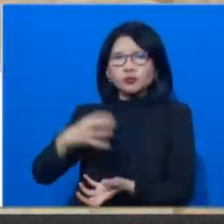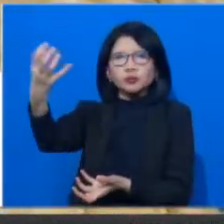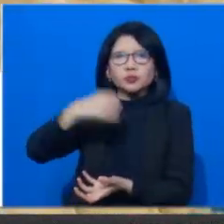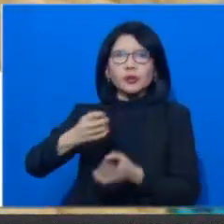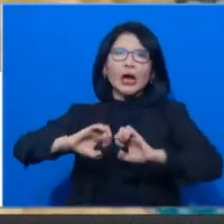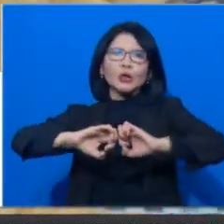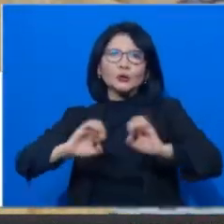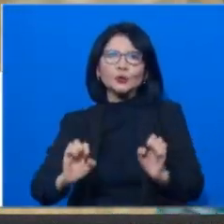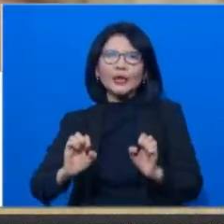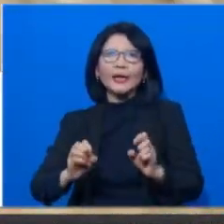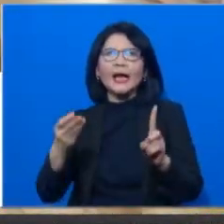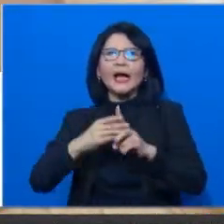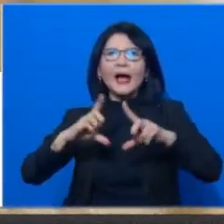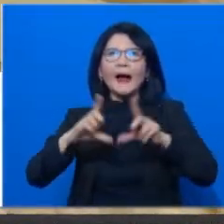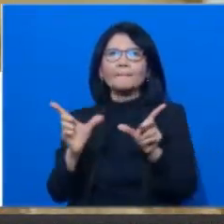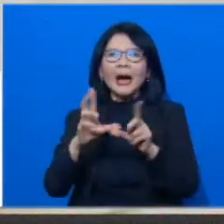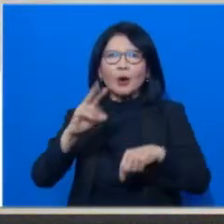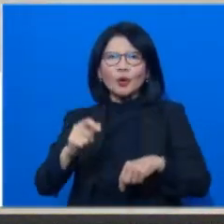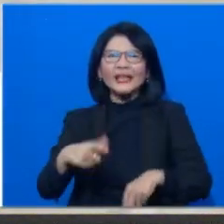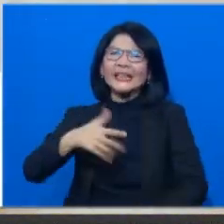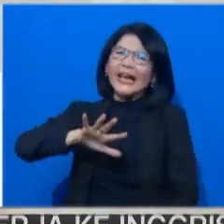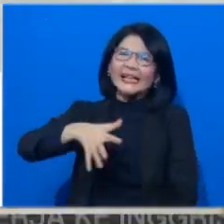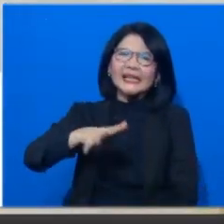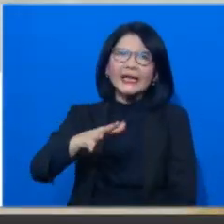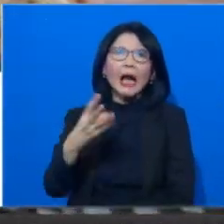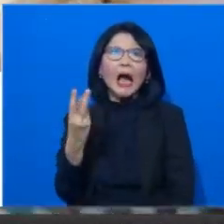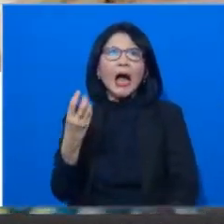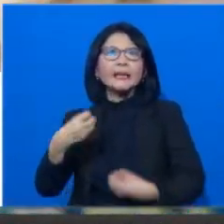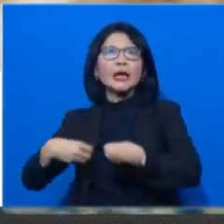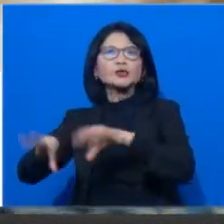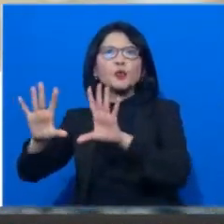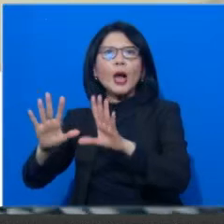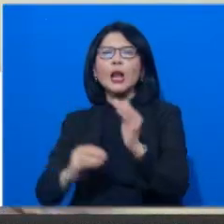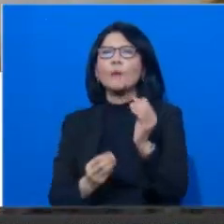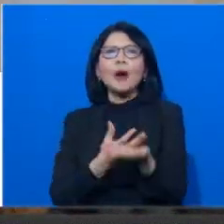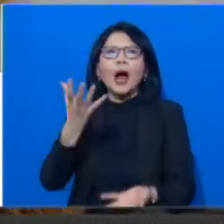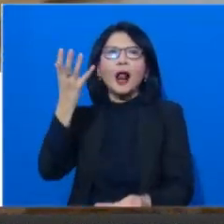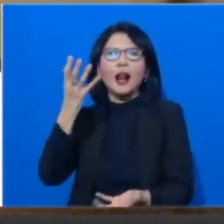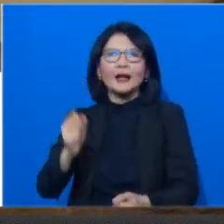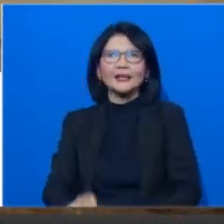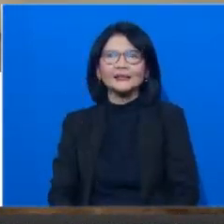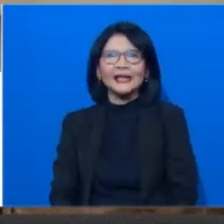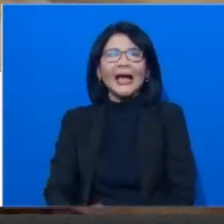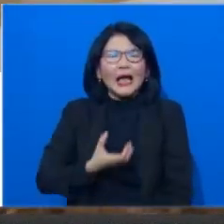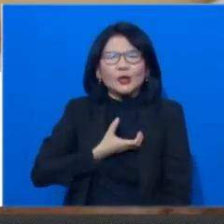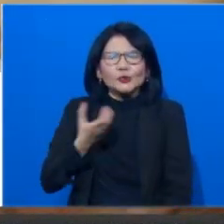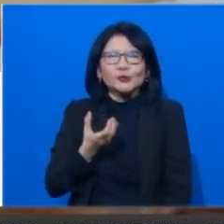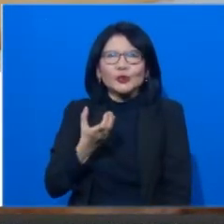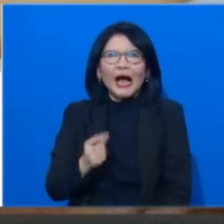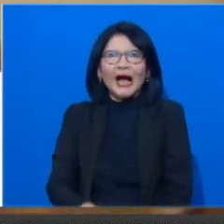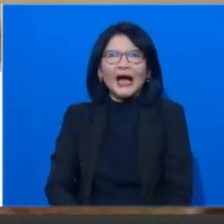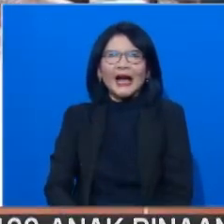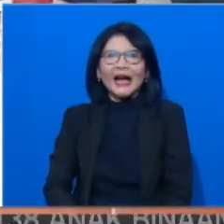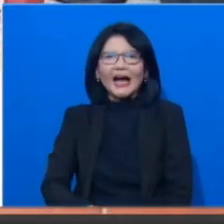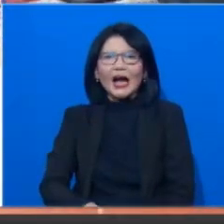jenis Bineka Bawor. Di tengah kelangkaan, menjadikan harga jual durian ini menjadi tinggi. Penikmat durian tetap memburu durian